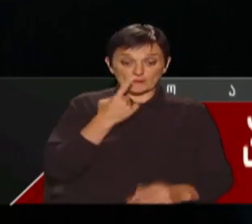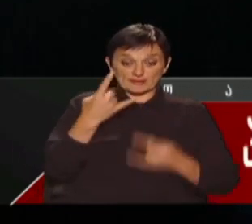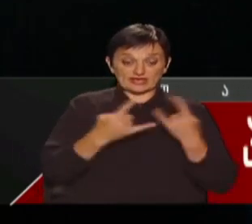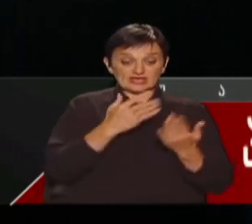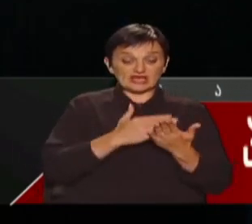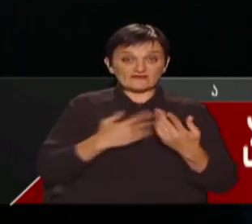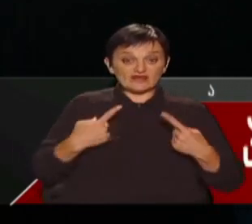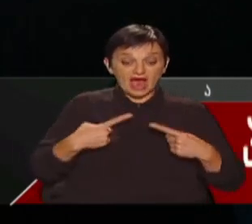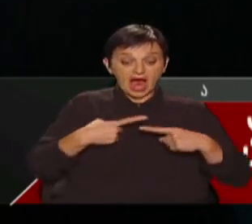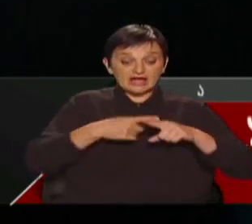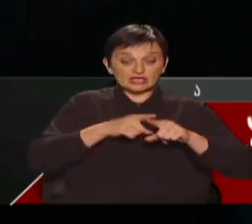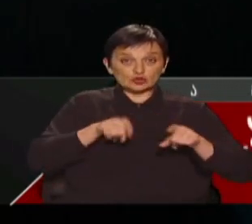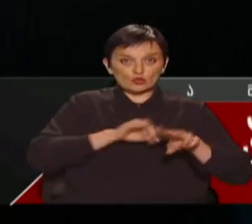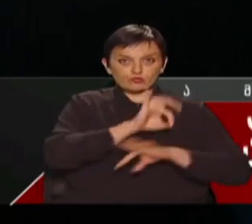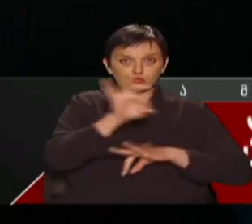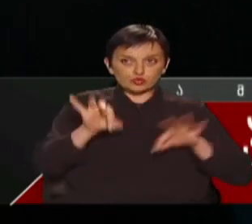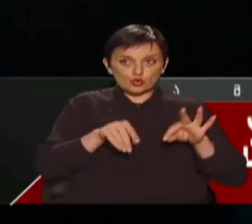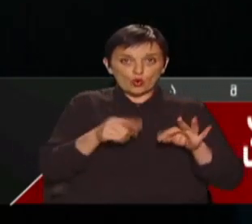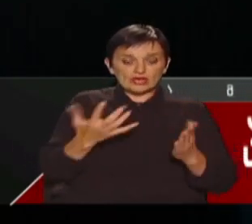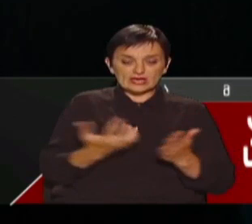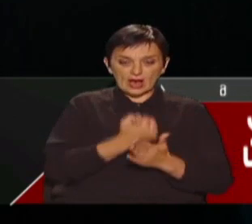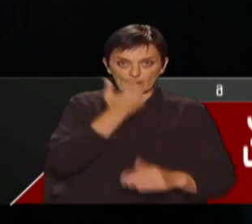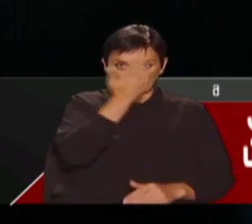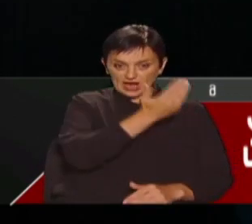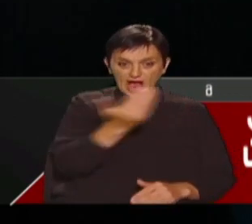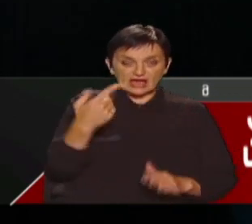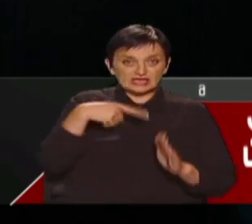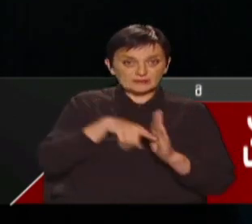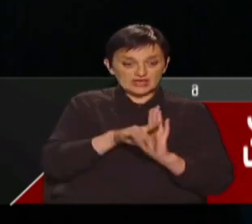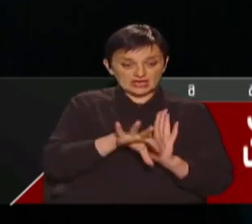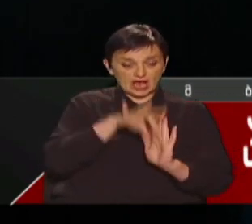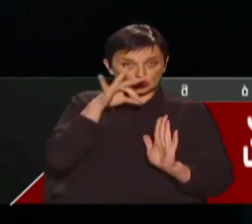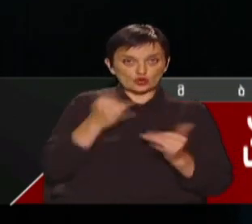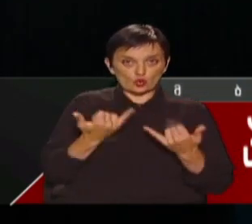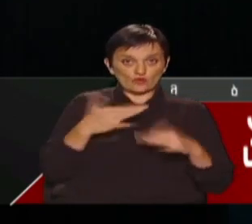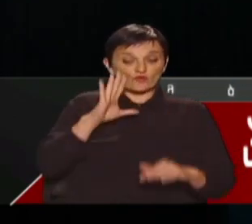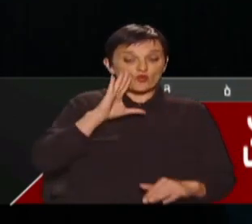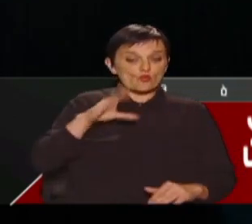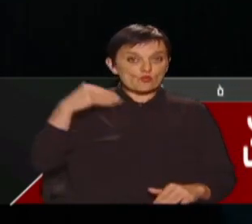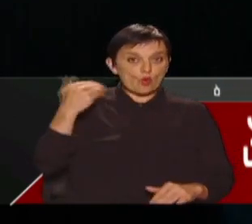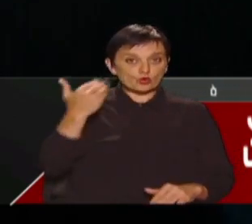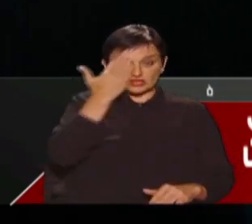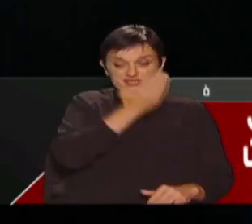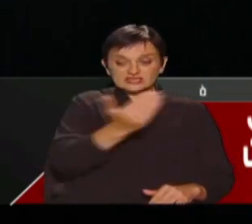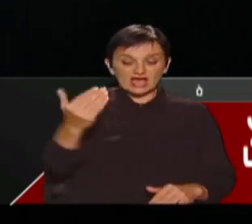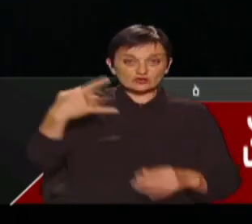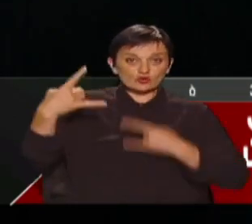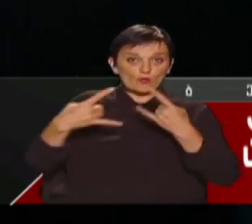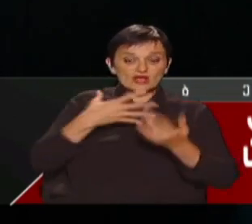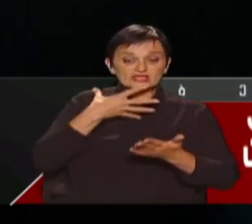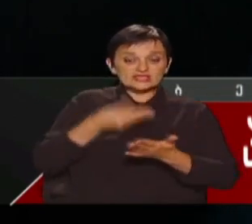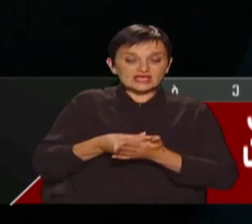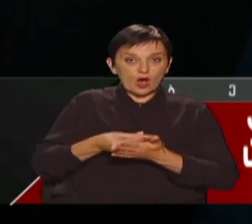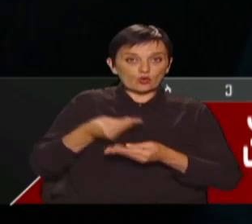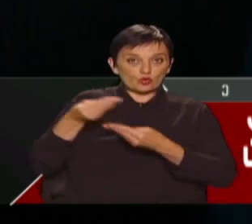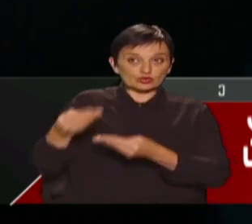არხის არქიტექტურული პროექტი, რომელმაც გაიმარჯვა ხალხის მიერ იყო არჩეული, ახლა უკვე მოლდოვის საზოგადოებრივი მაუწყებლის საკუთრებაშიც